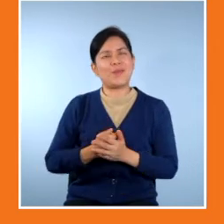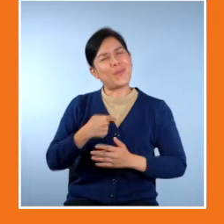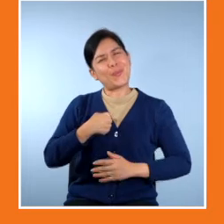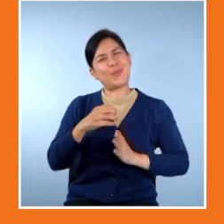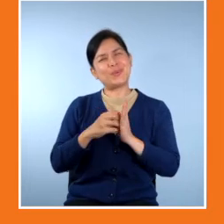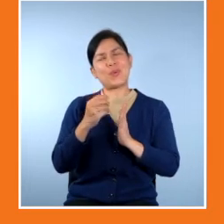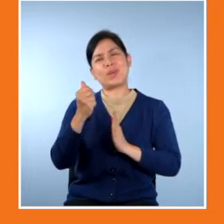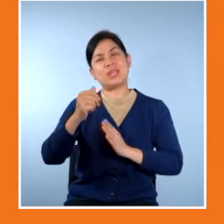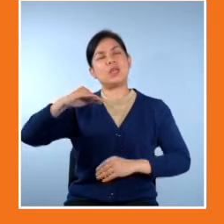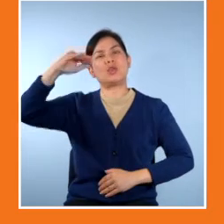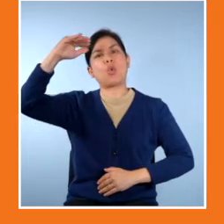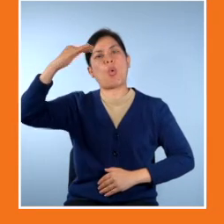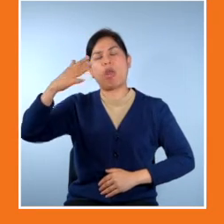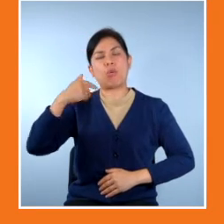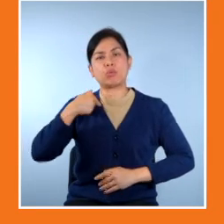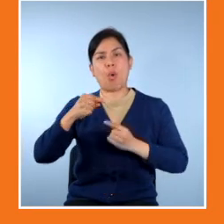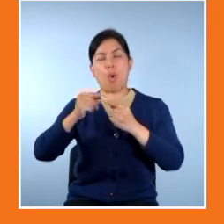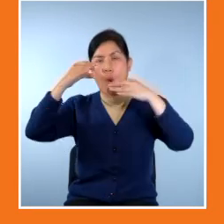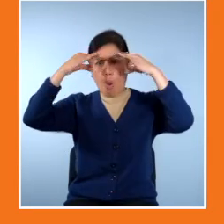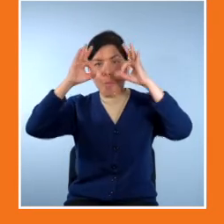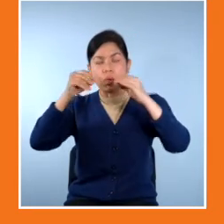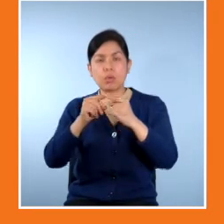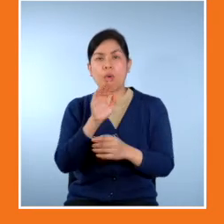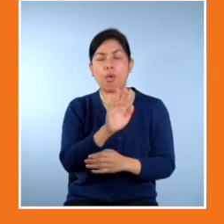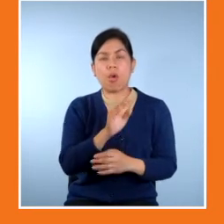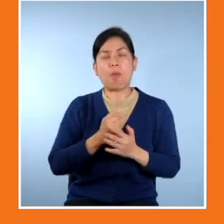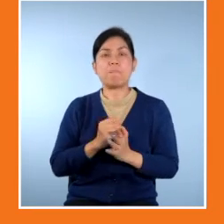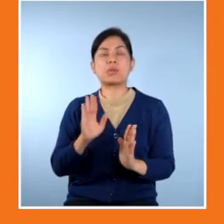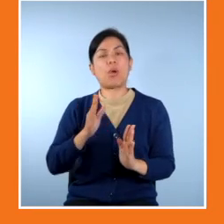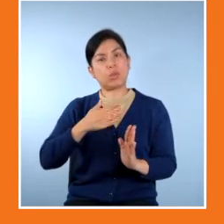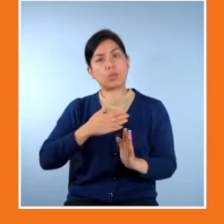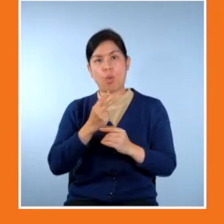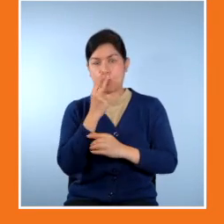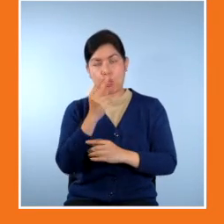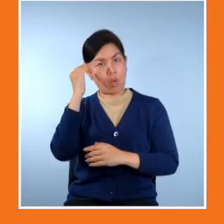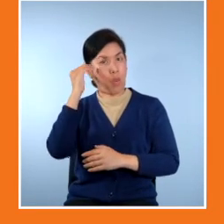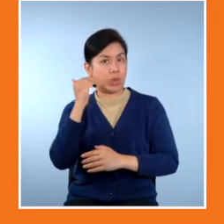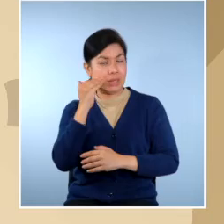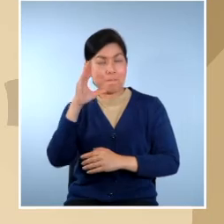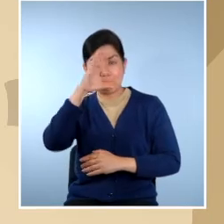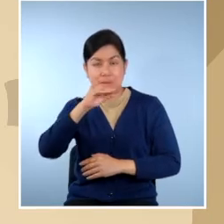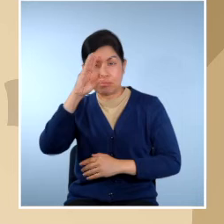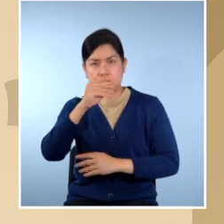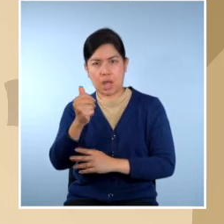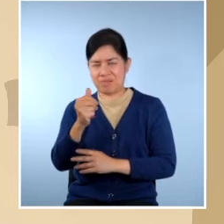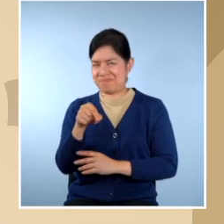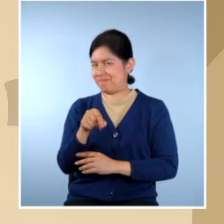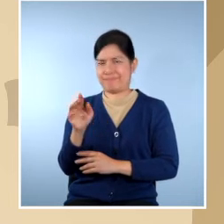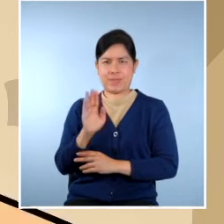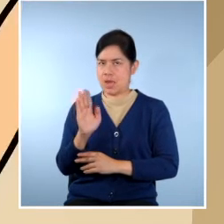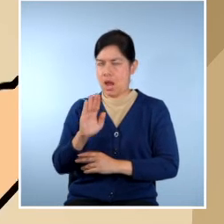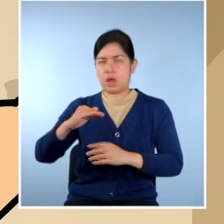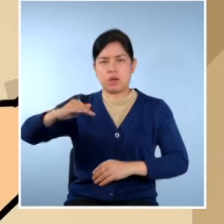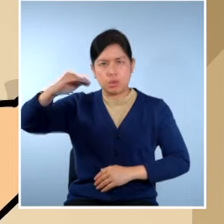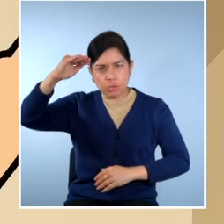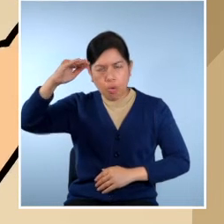ที่โตแล้ว ไม่ต้ใช้ Deutsch Thor-M diagon เหมืเด็ก ๆให้จิวดูซีรสข้ามคืนได้ ไม่มีปัญหาค่ะใครบอกวาโตแล้ว